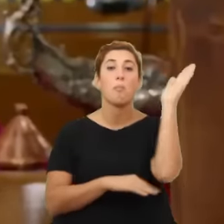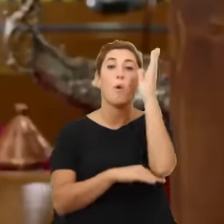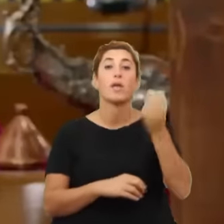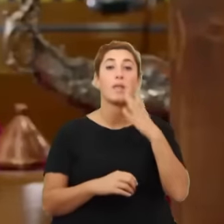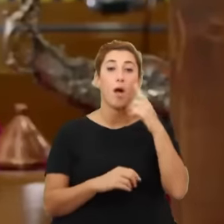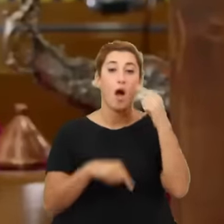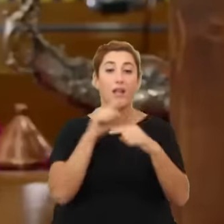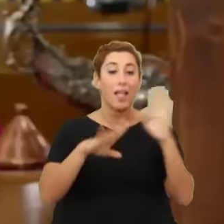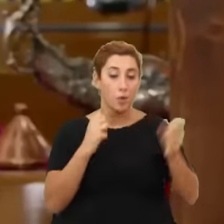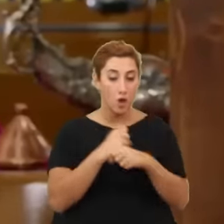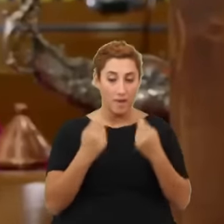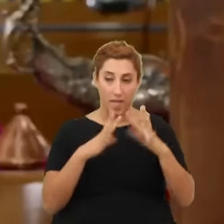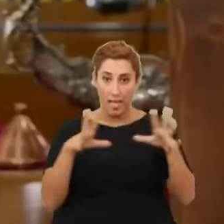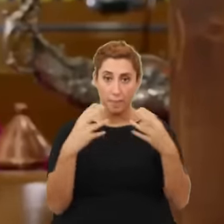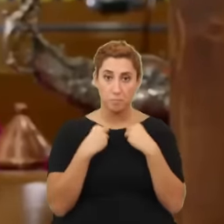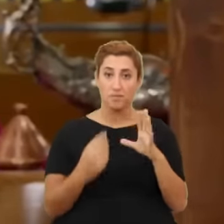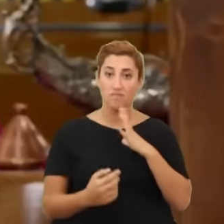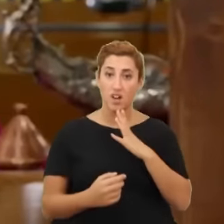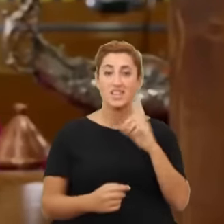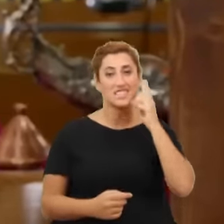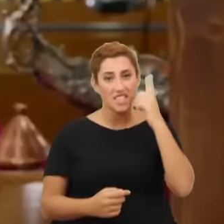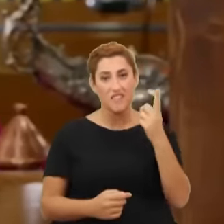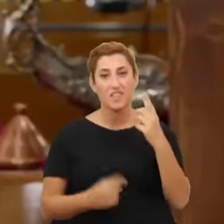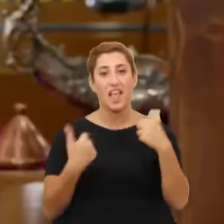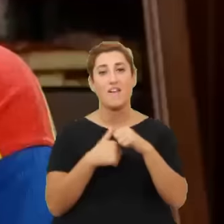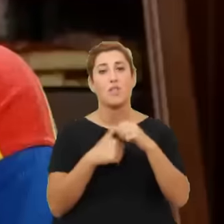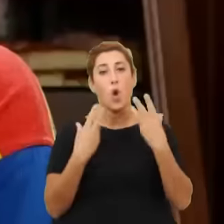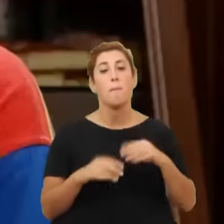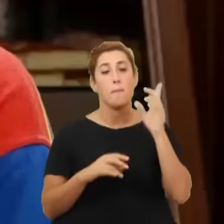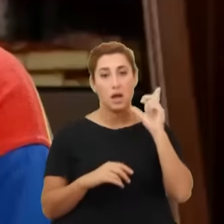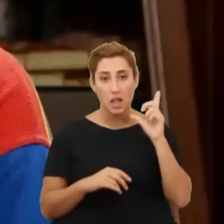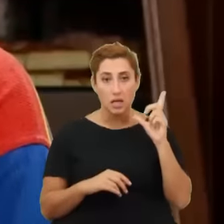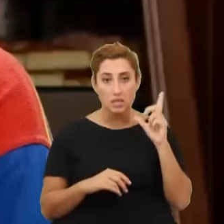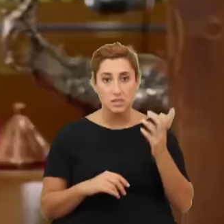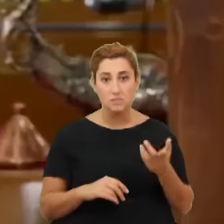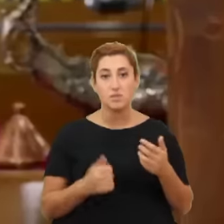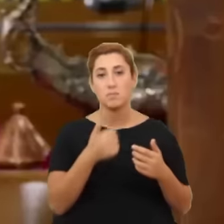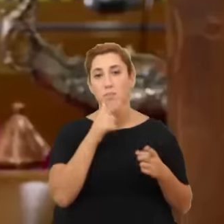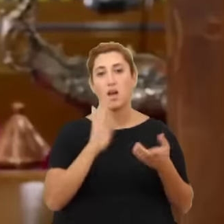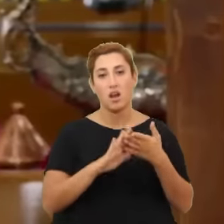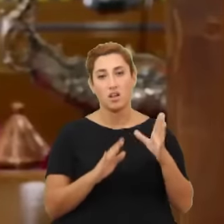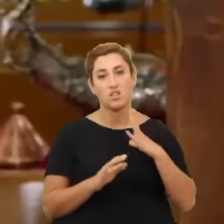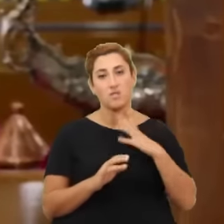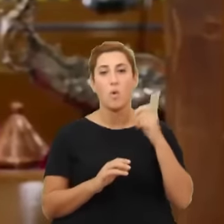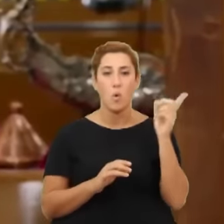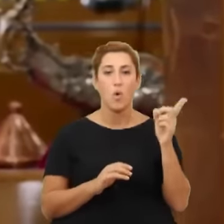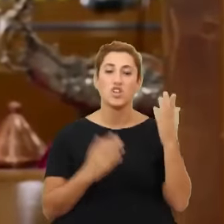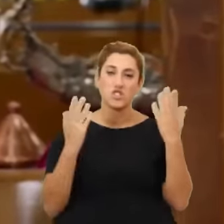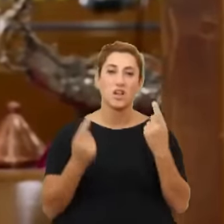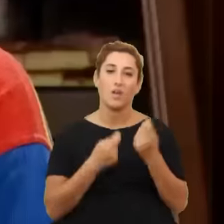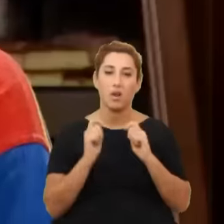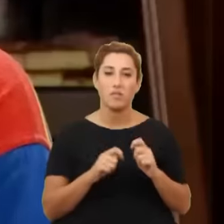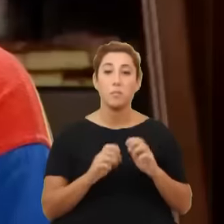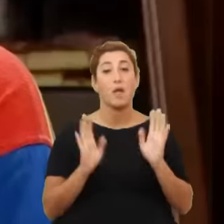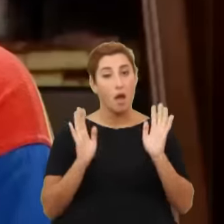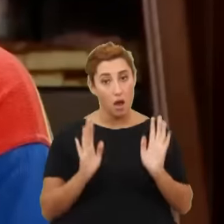zaten. Aradıkları bütün vasıflar bende var. Sadece evli olmamak gerekiyormuş. Babamın bir arkadaşı var. O inşallah halledecek.